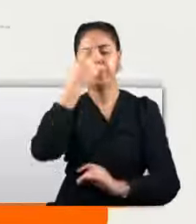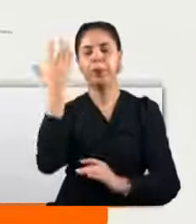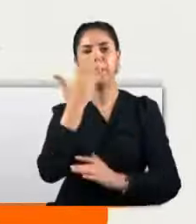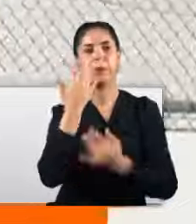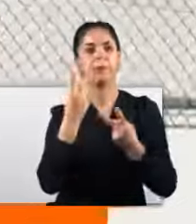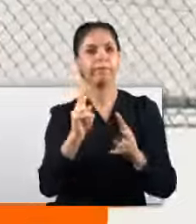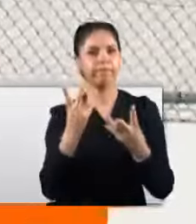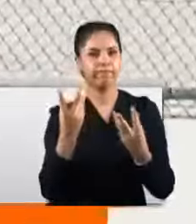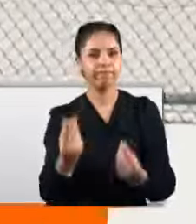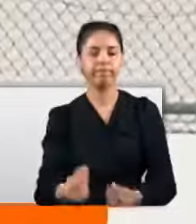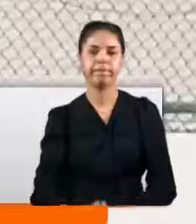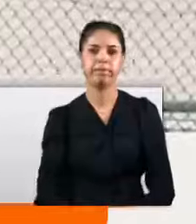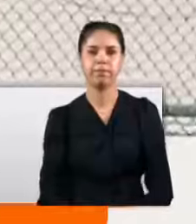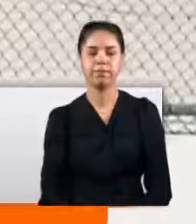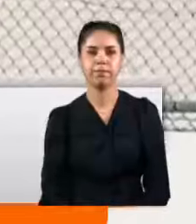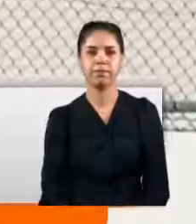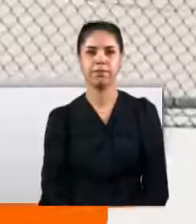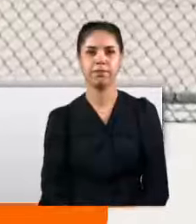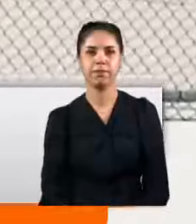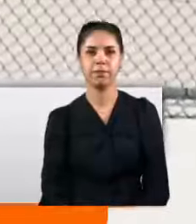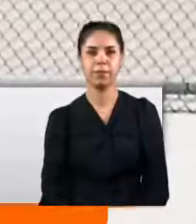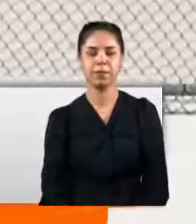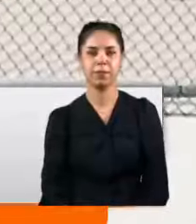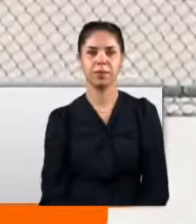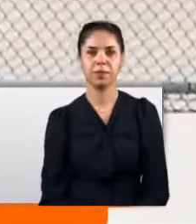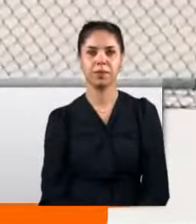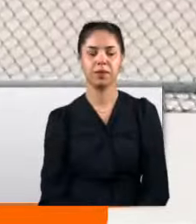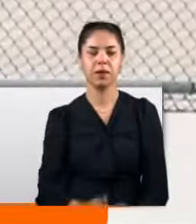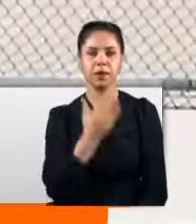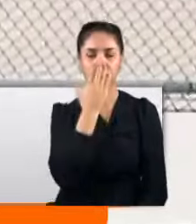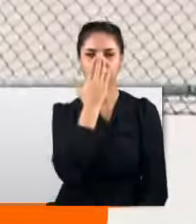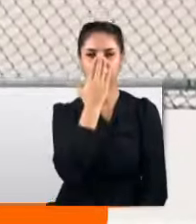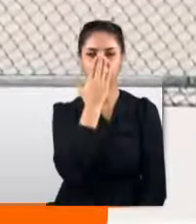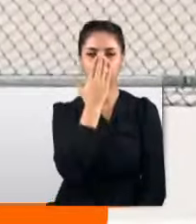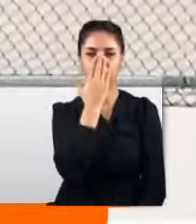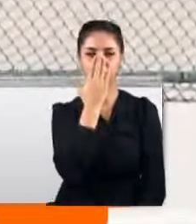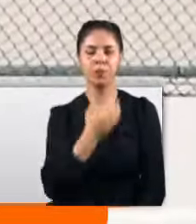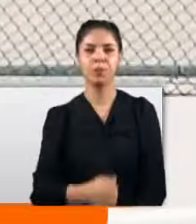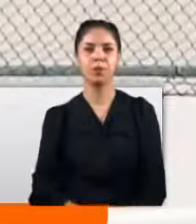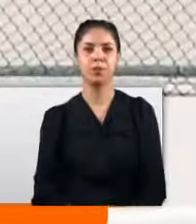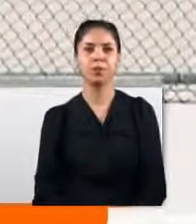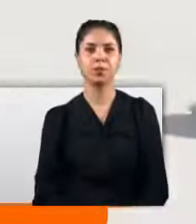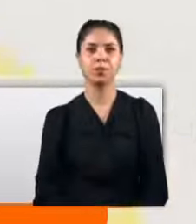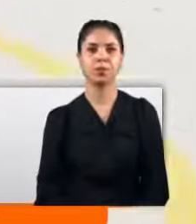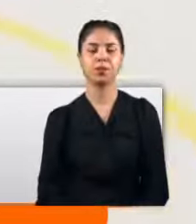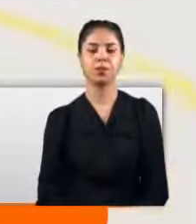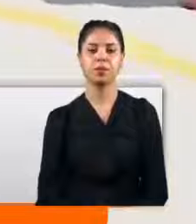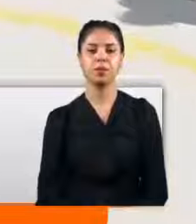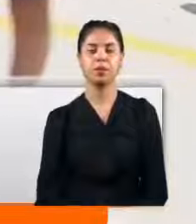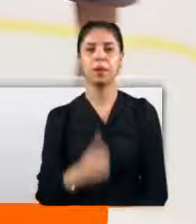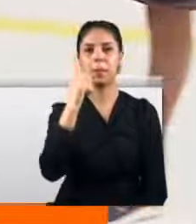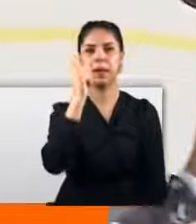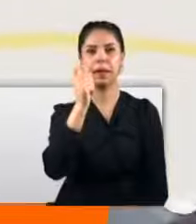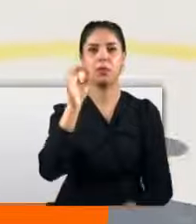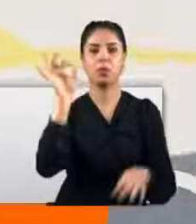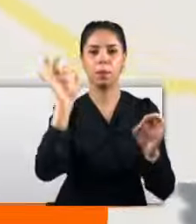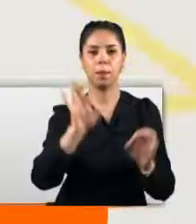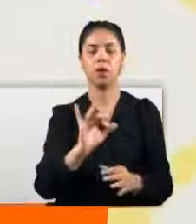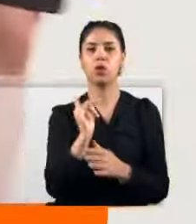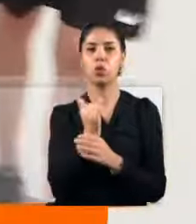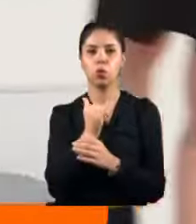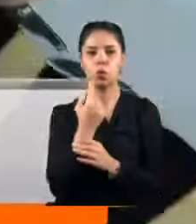yazarı bakl bunu verdiği iin te em bizim geliş iard faydalı bir spor 1 Temmuz'da başlayan